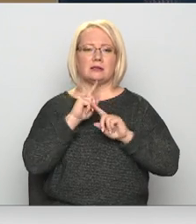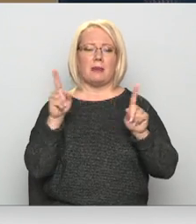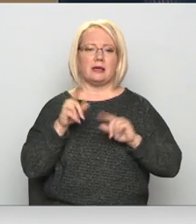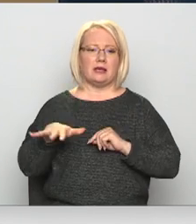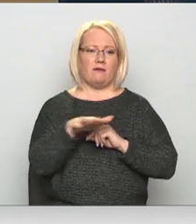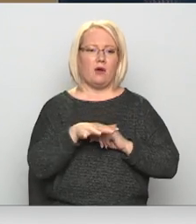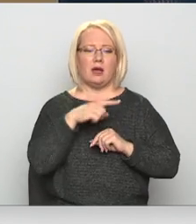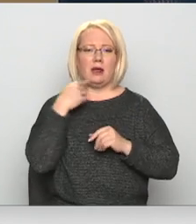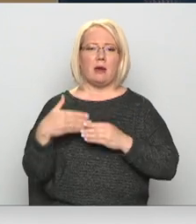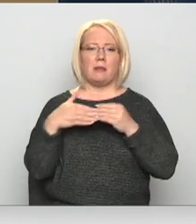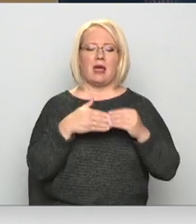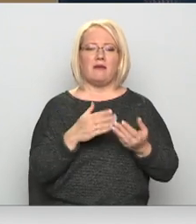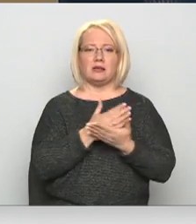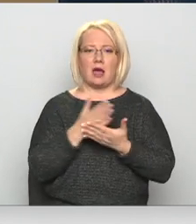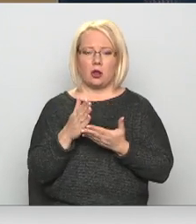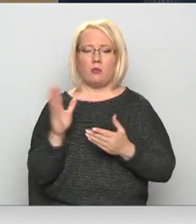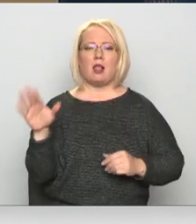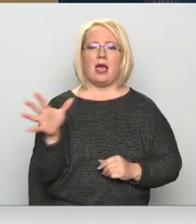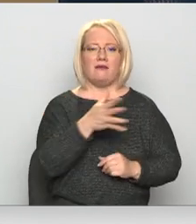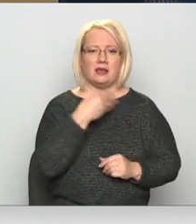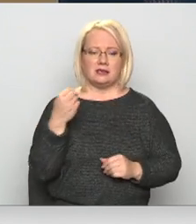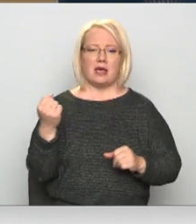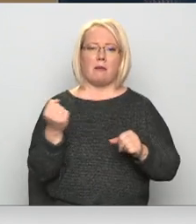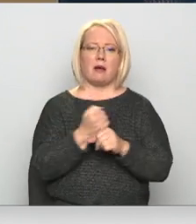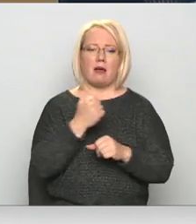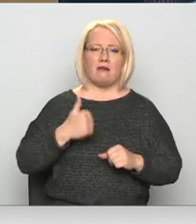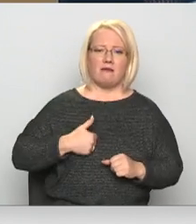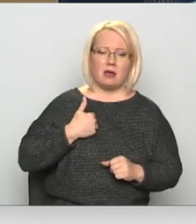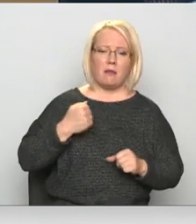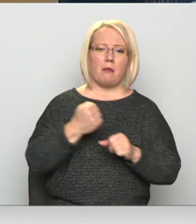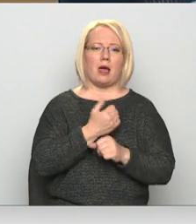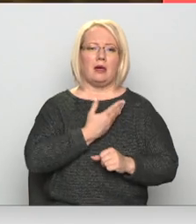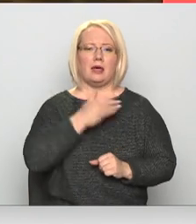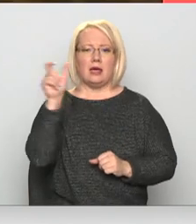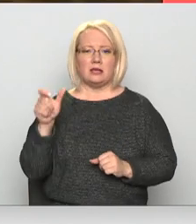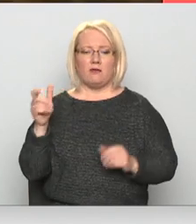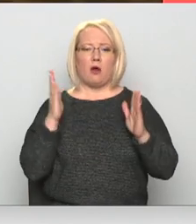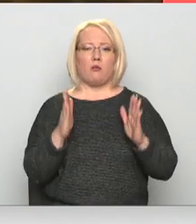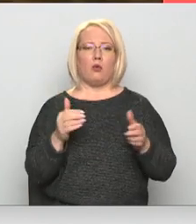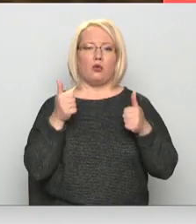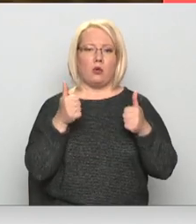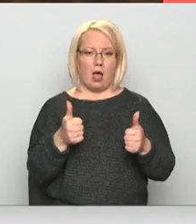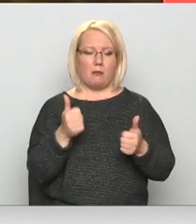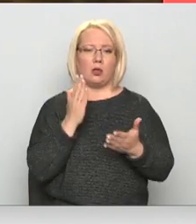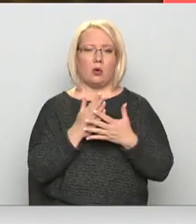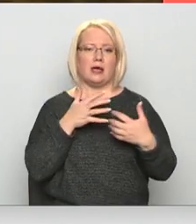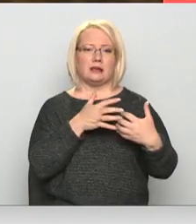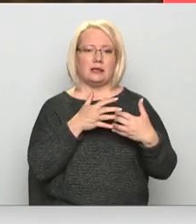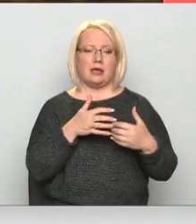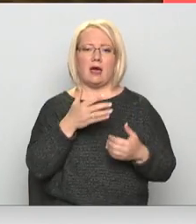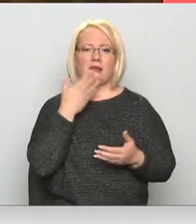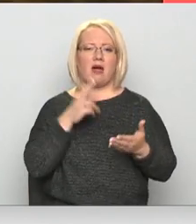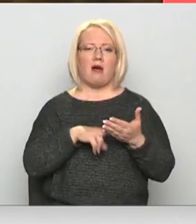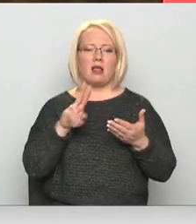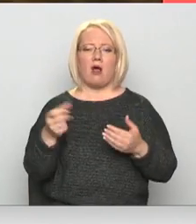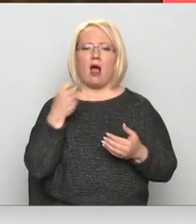savest kārtību, lai visiem, gan komersantiem, gan iedzīvotājiem būtu labi. Notiek cīņa arī ar nelegālā alkohola